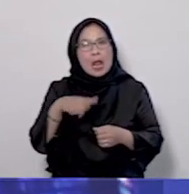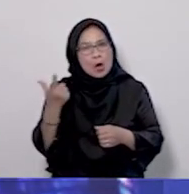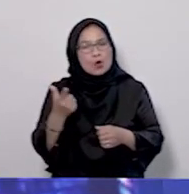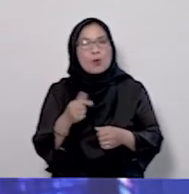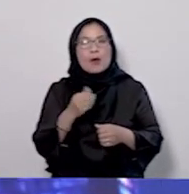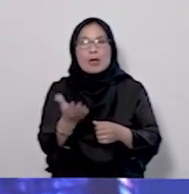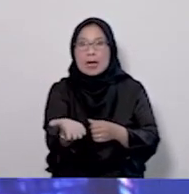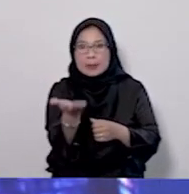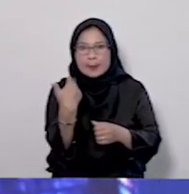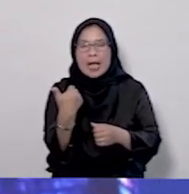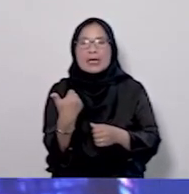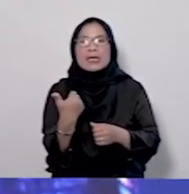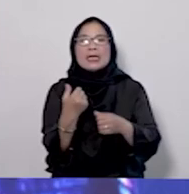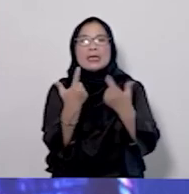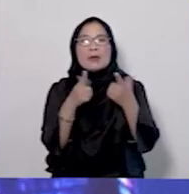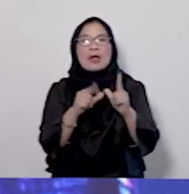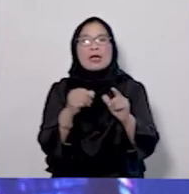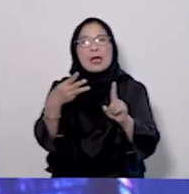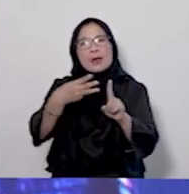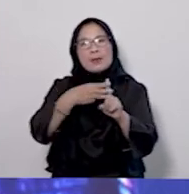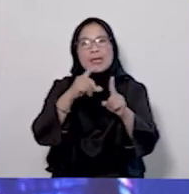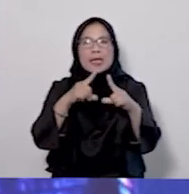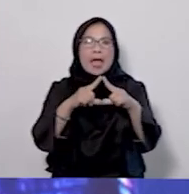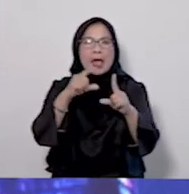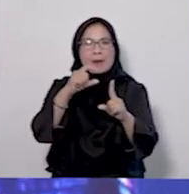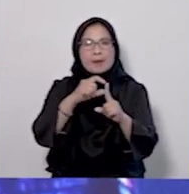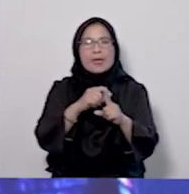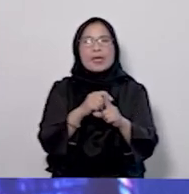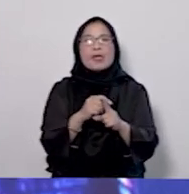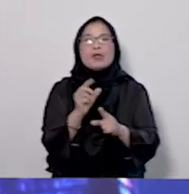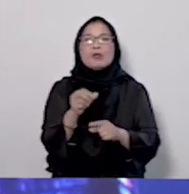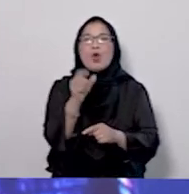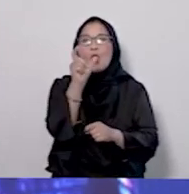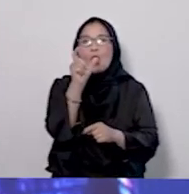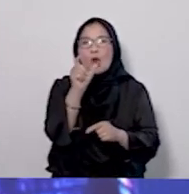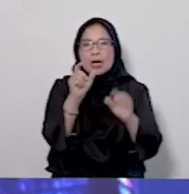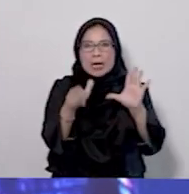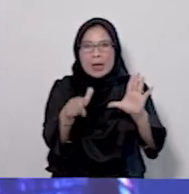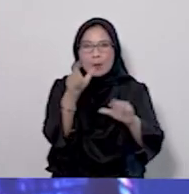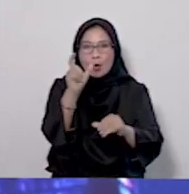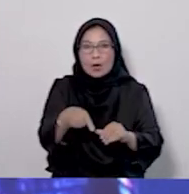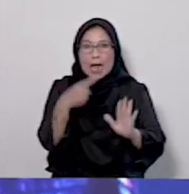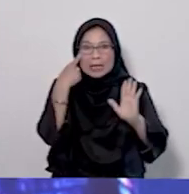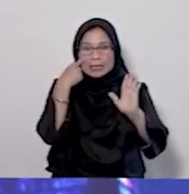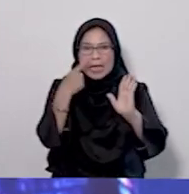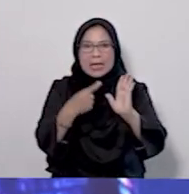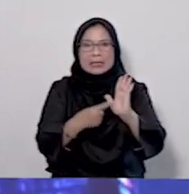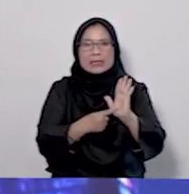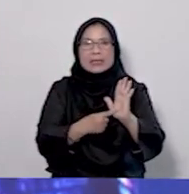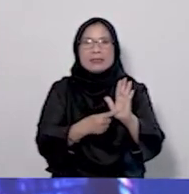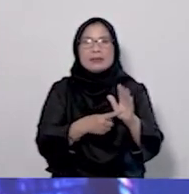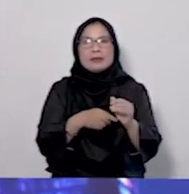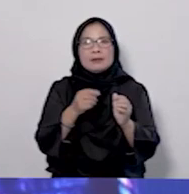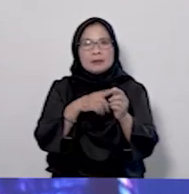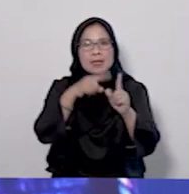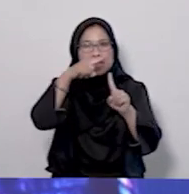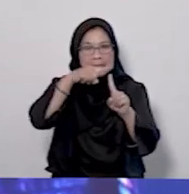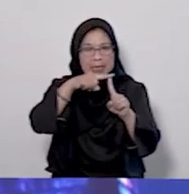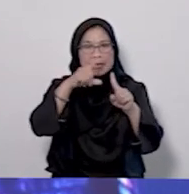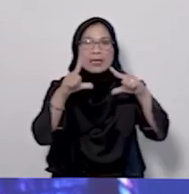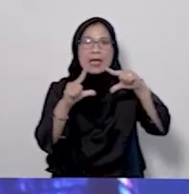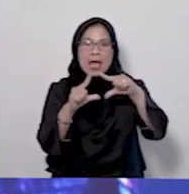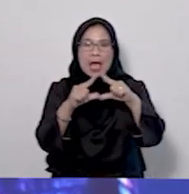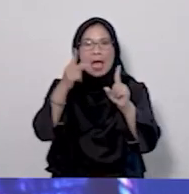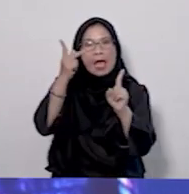dan melakukan BAP terhadap enam orang saksi diantaranya t a